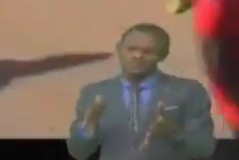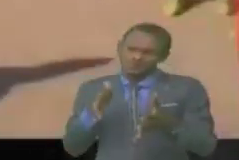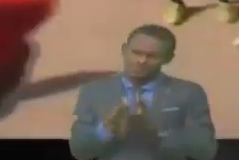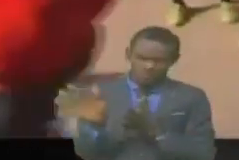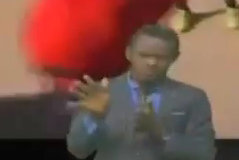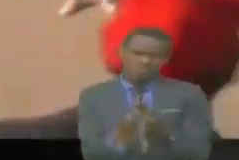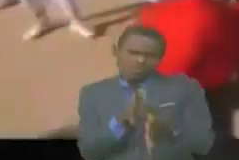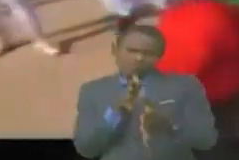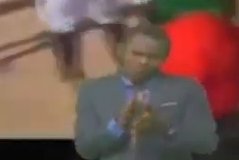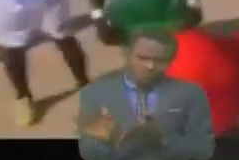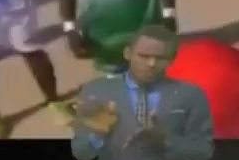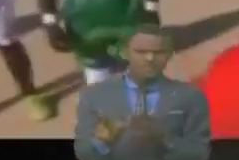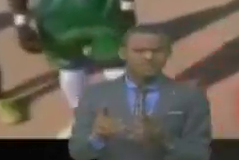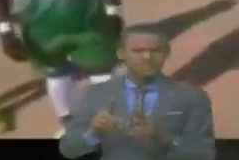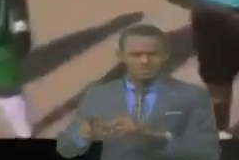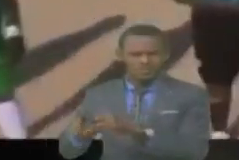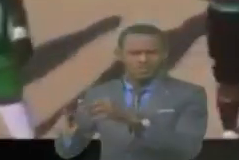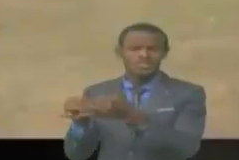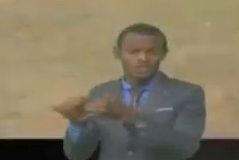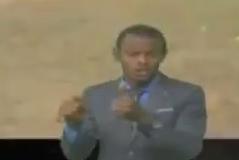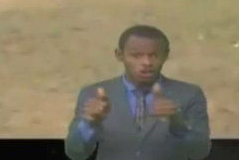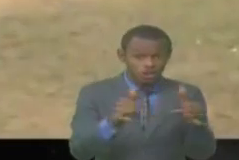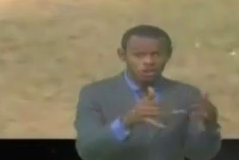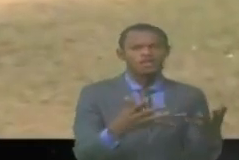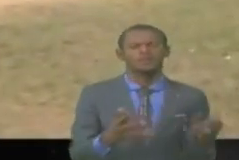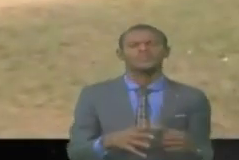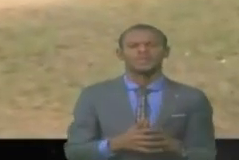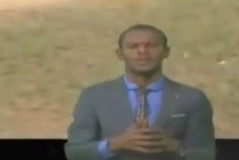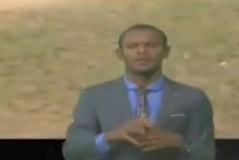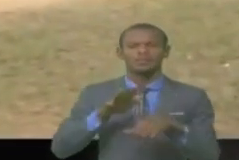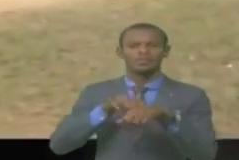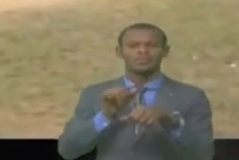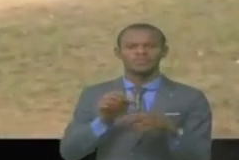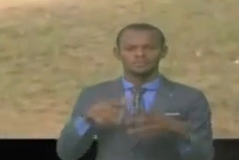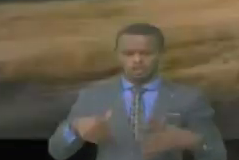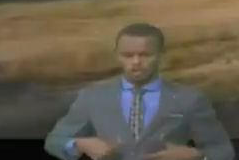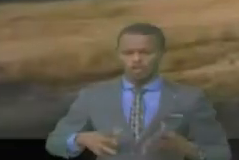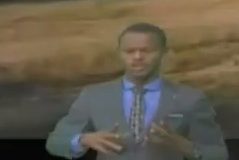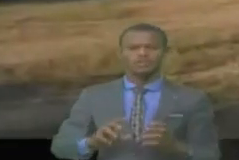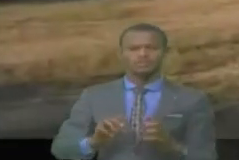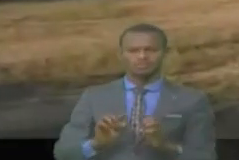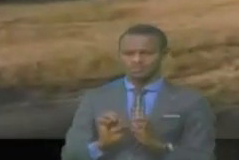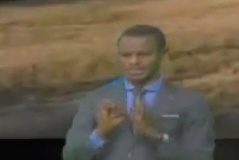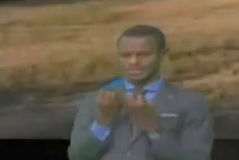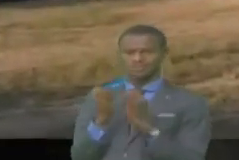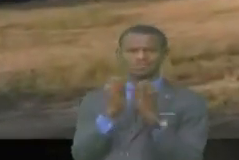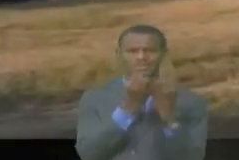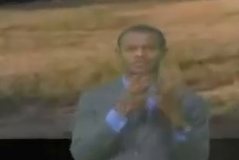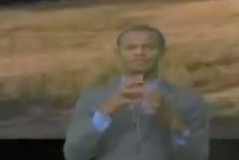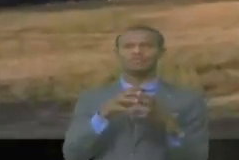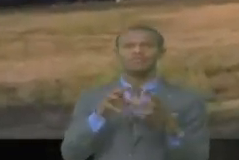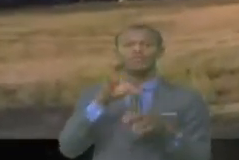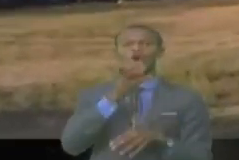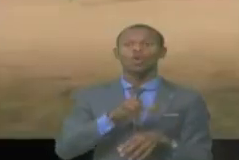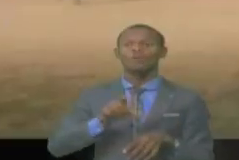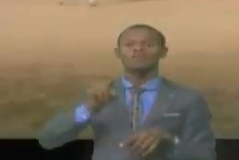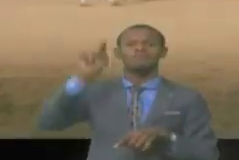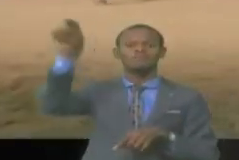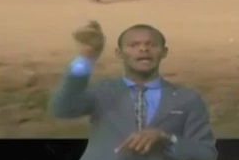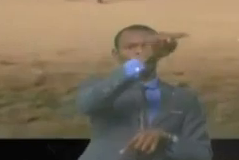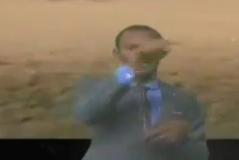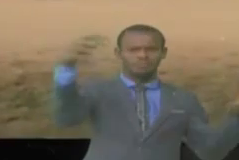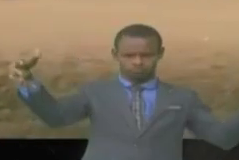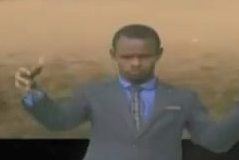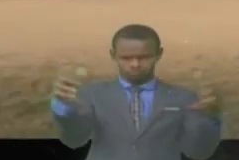total, 14 équipes de jeunes de la commune rurale de Mahagui et 4 équipes de basketball ont participé à cette